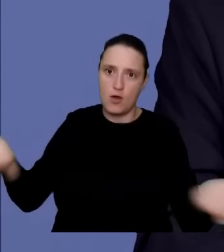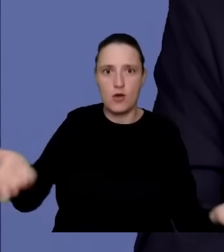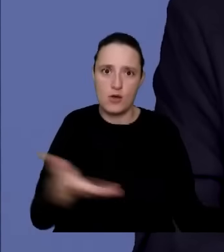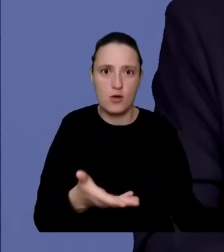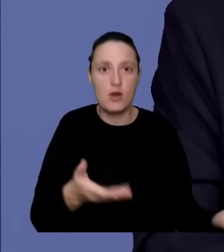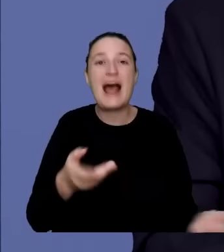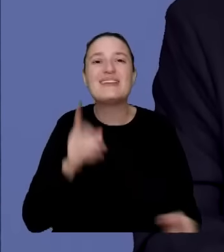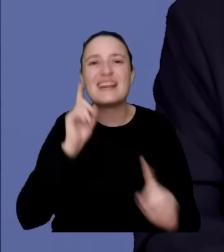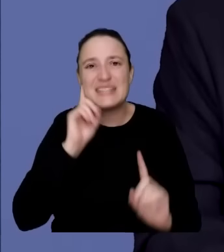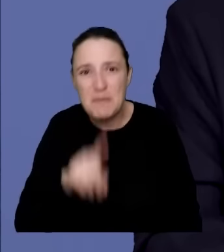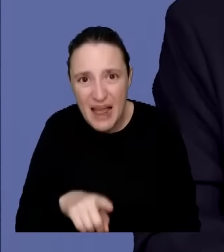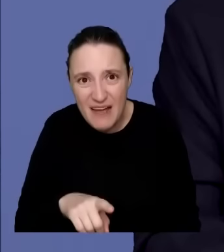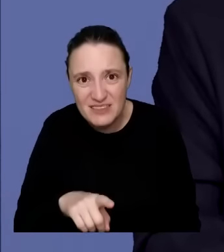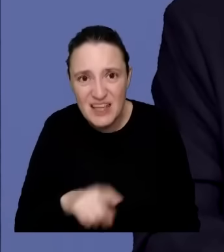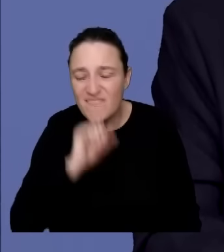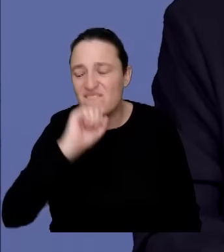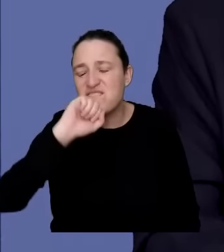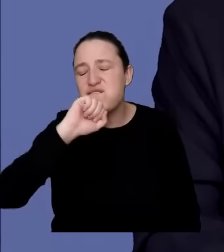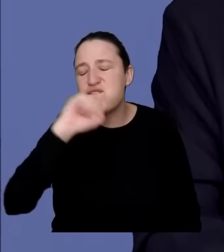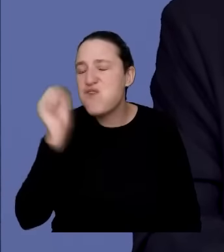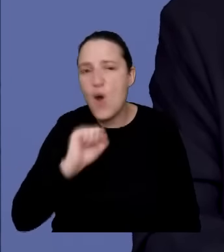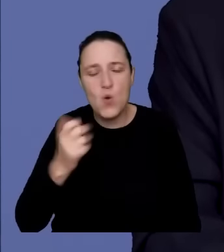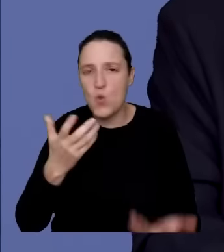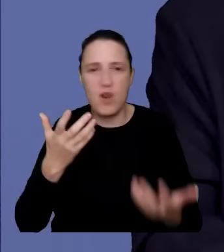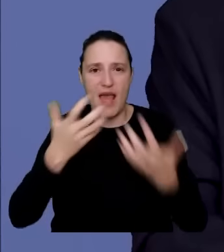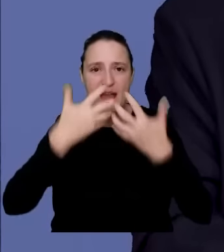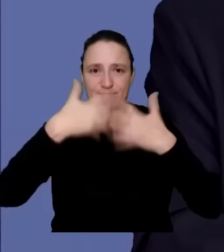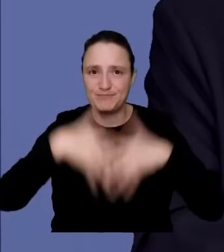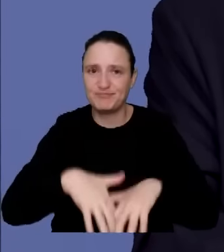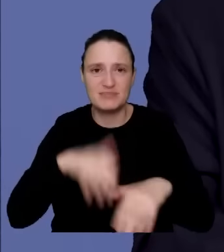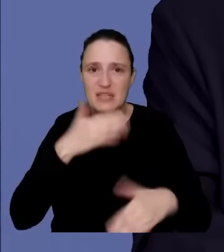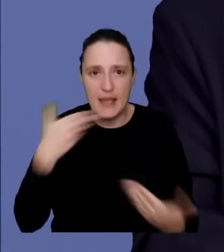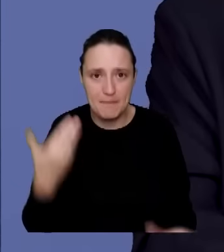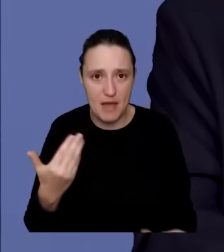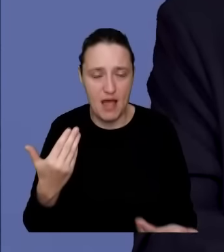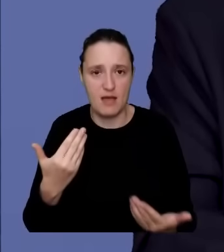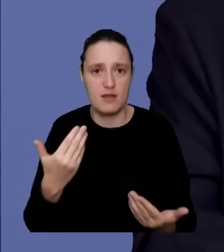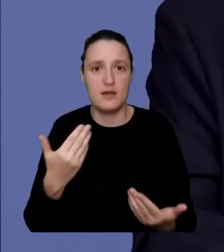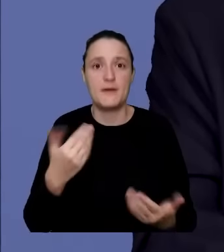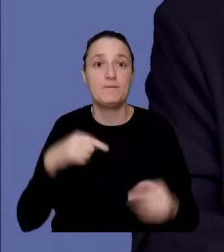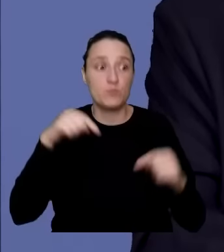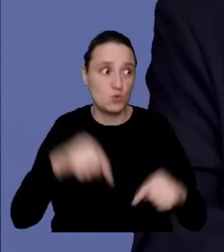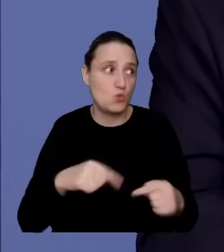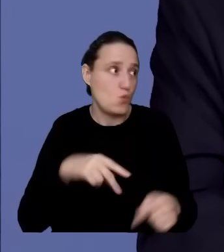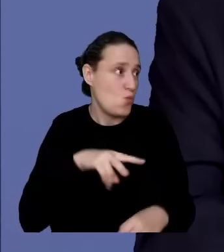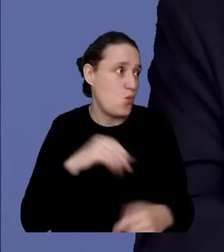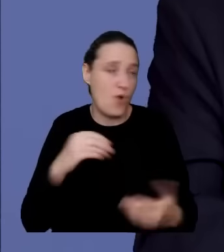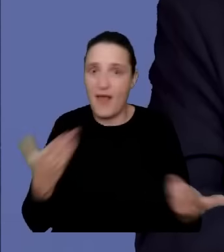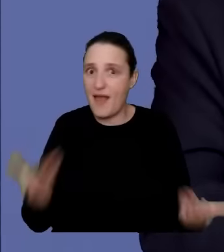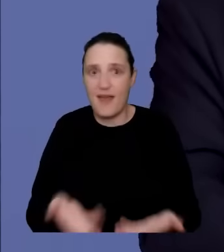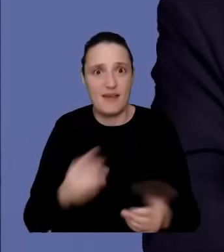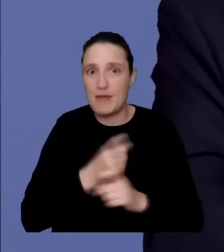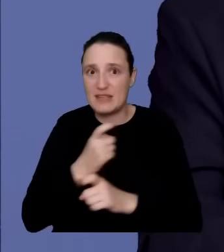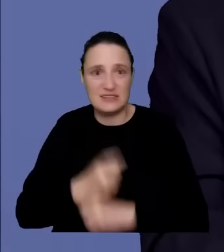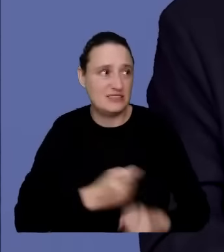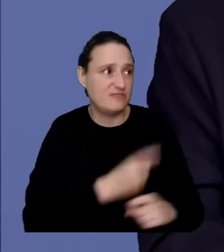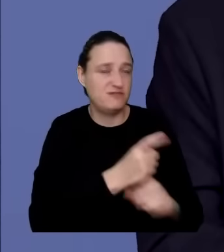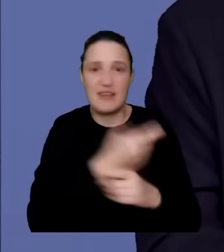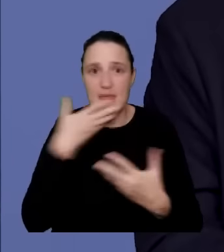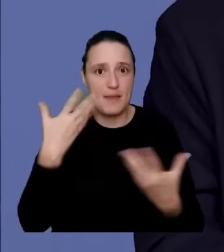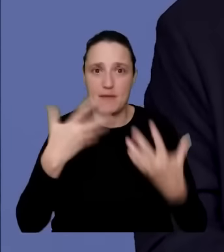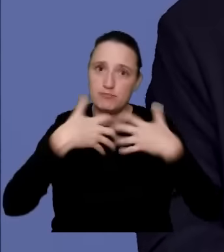nigdy tak jak do tej pory się jeszcze nie nie zaaklimatyzował w strukturach państw europejskich No i dzisiaj